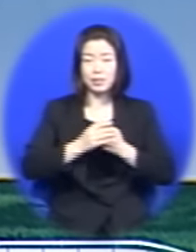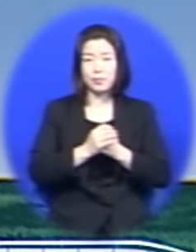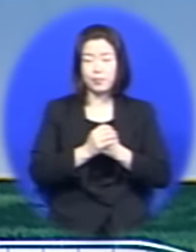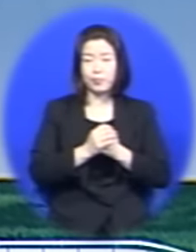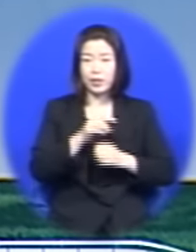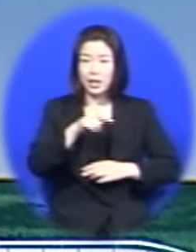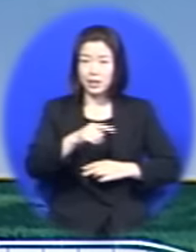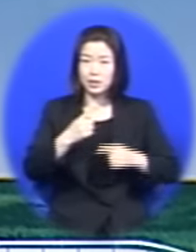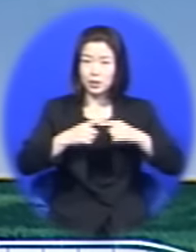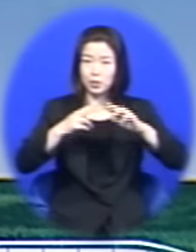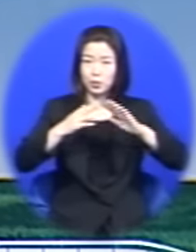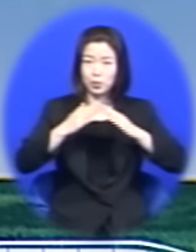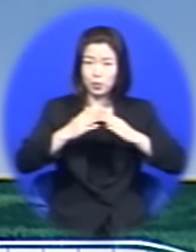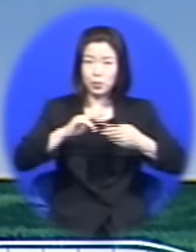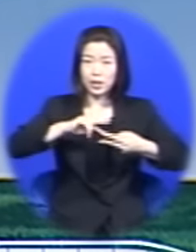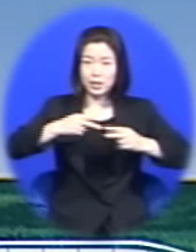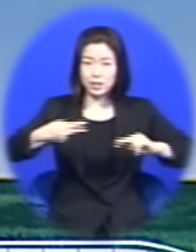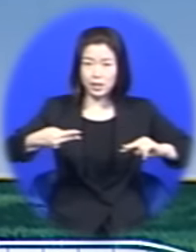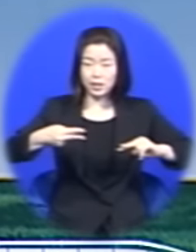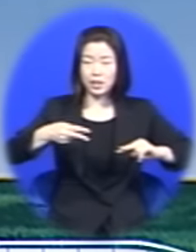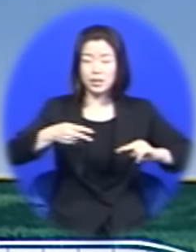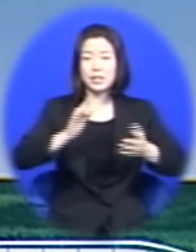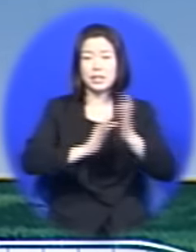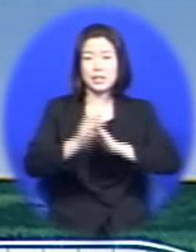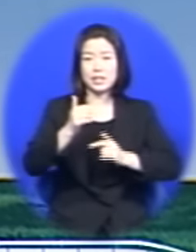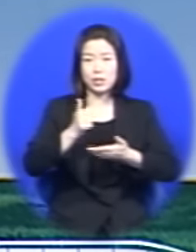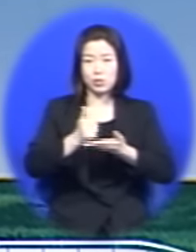그 교회의 DNA는 예수님이세요.